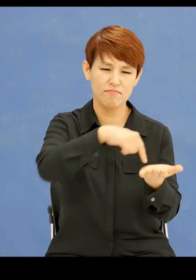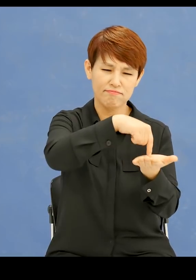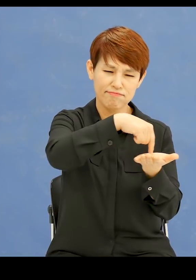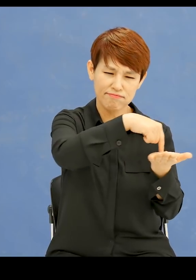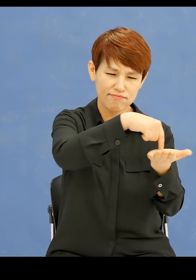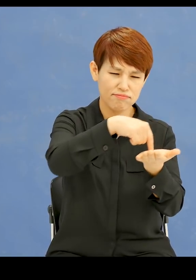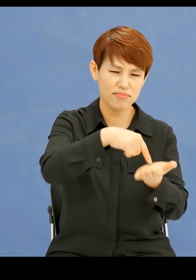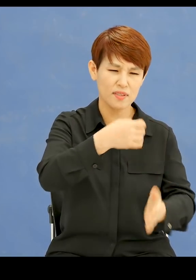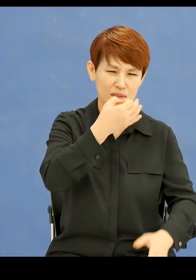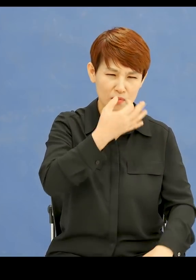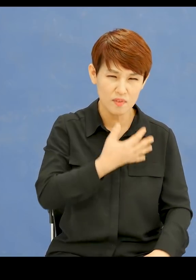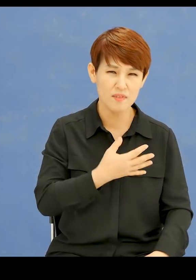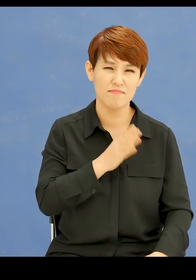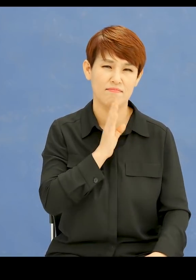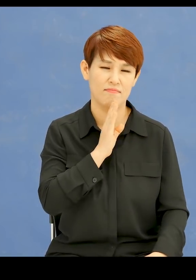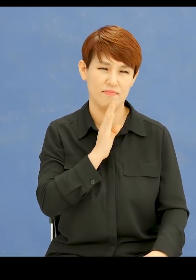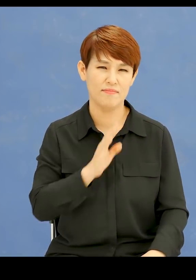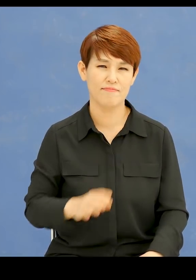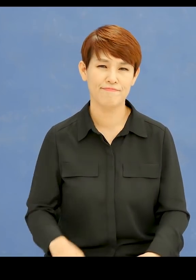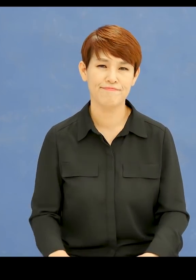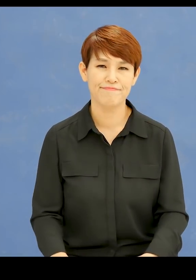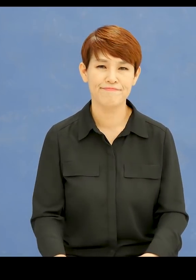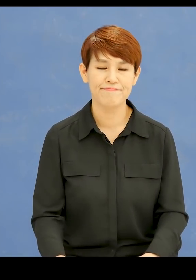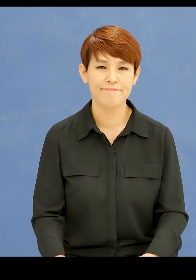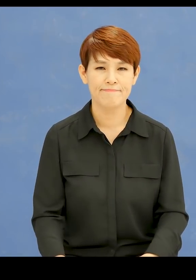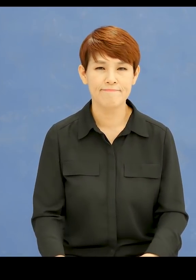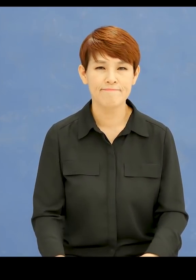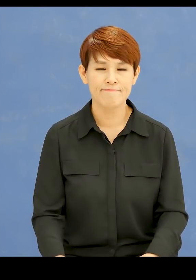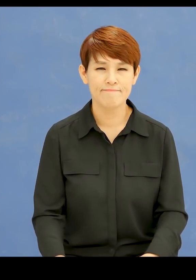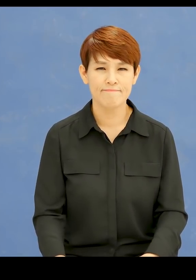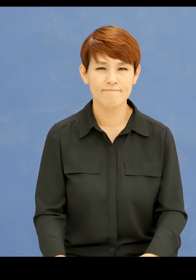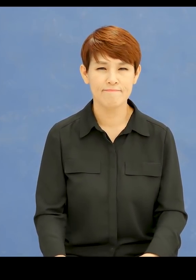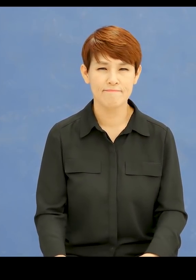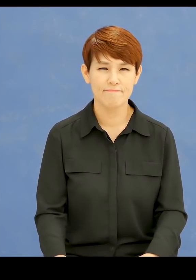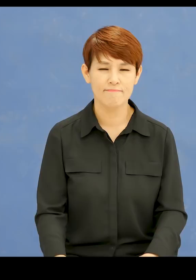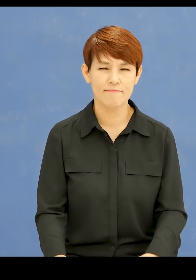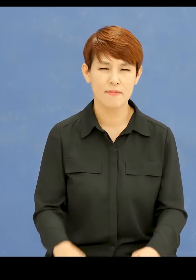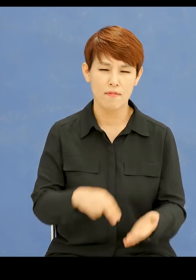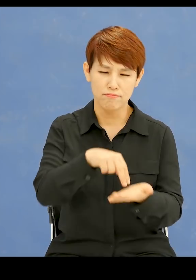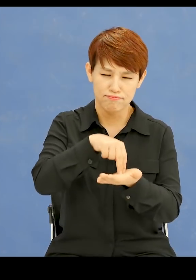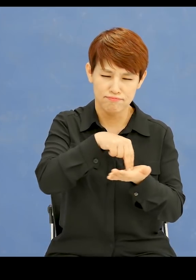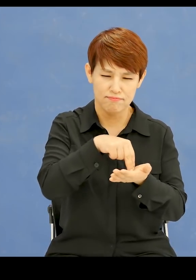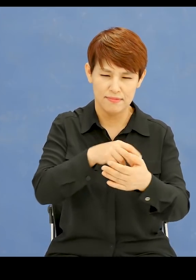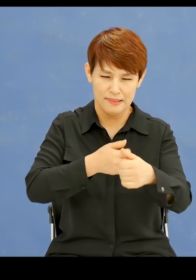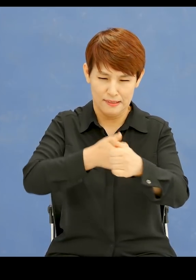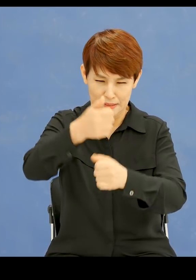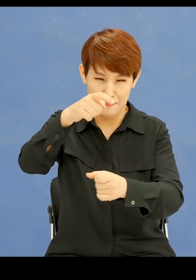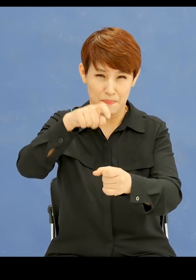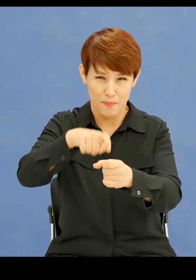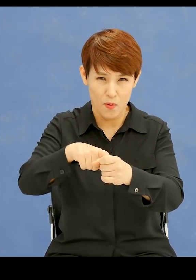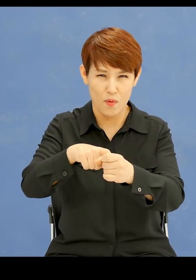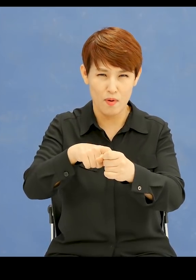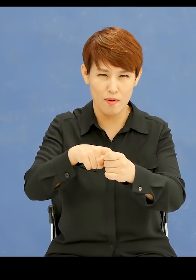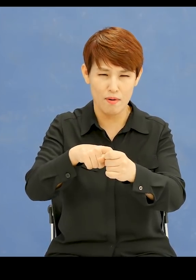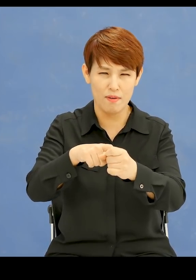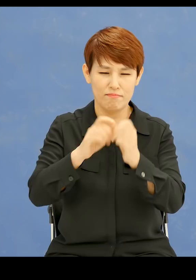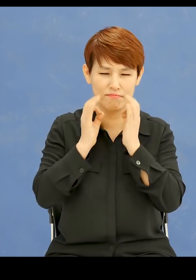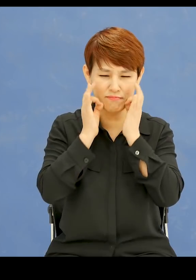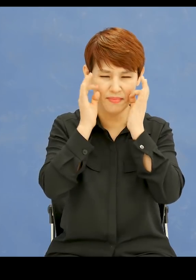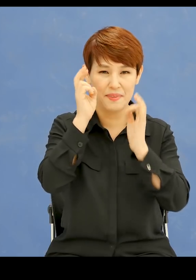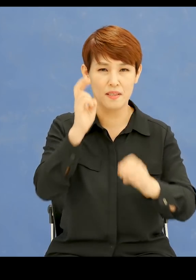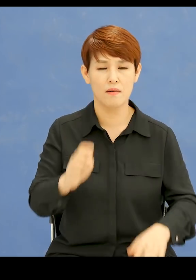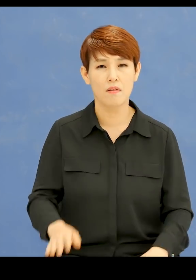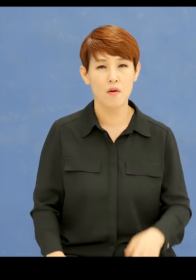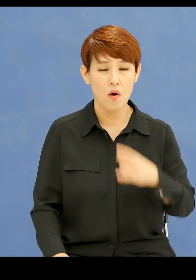힘드셨고. 상실감이 얼마나 컸을까요. 아마 그런 것들을 또 이겨내기 위한 또 몸부림이 아니셨을까라는 생각을 하게 됐습니다. 근데 그렇게